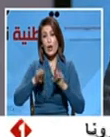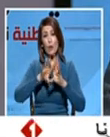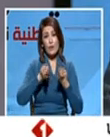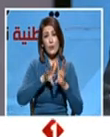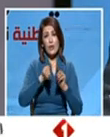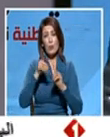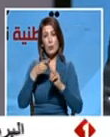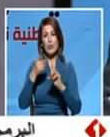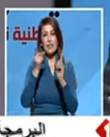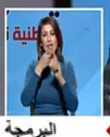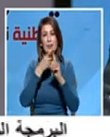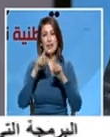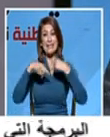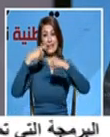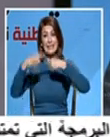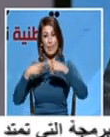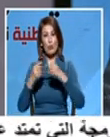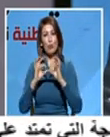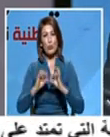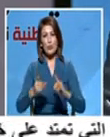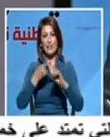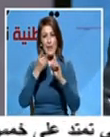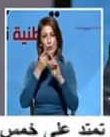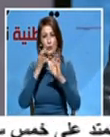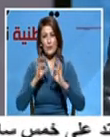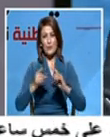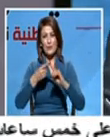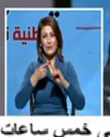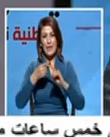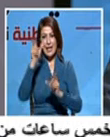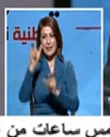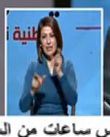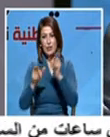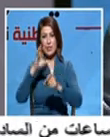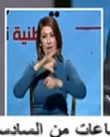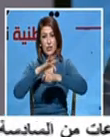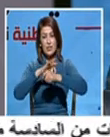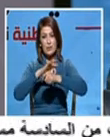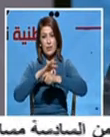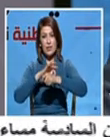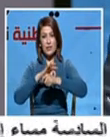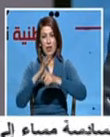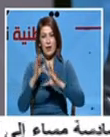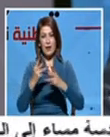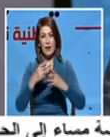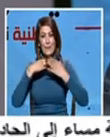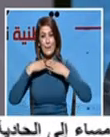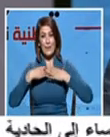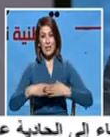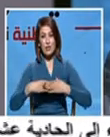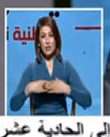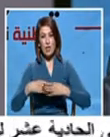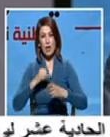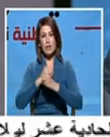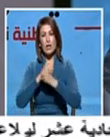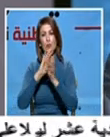برشا، ماذا بينا يجدوا. كيفاش يجدوا؟ احنا عطينا تو بالنسبة لطب اختصاص في الروماتيزم ولا في أمراض جلدية ولا الطب الباطني شو قلنا